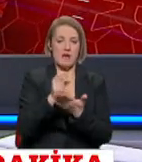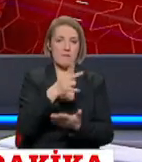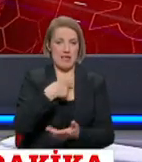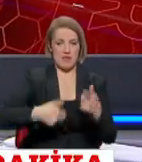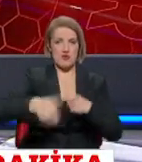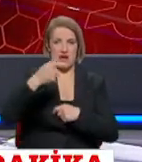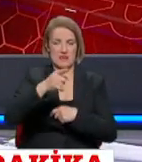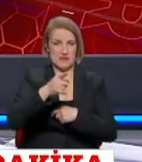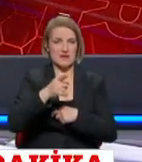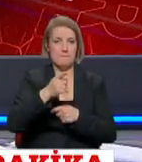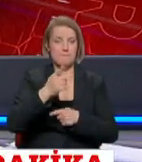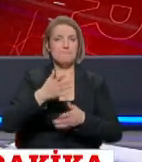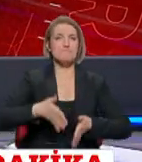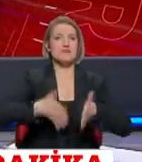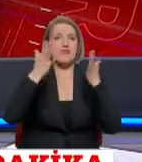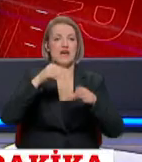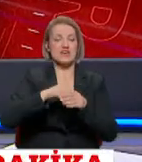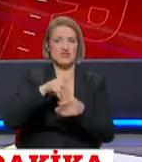binası için onarım bütçesi